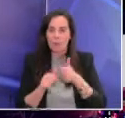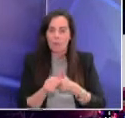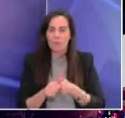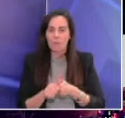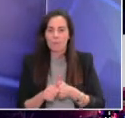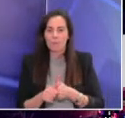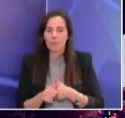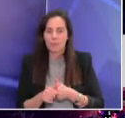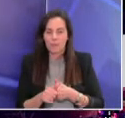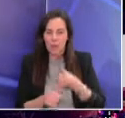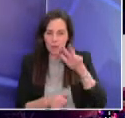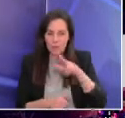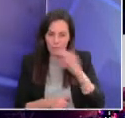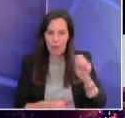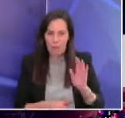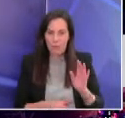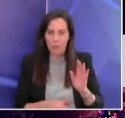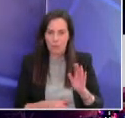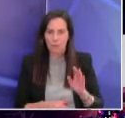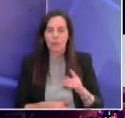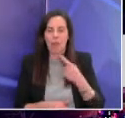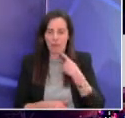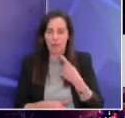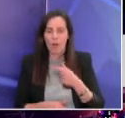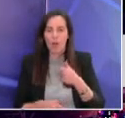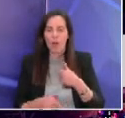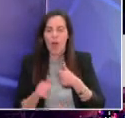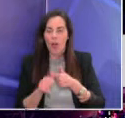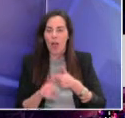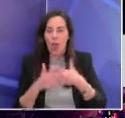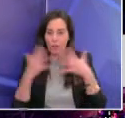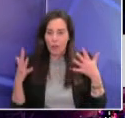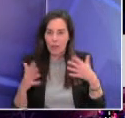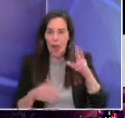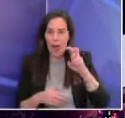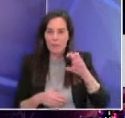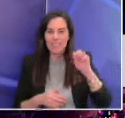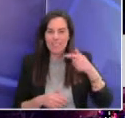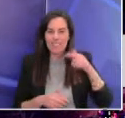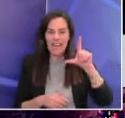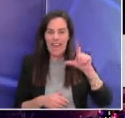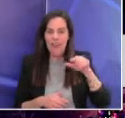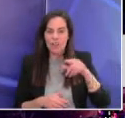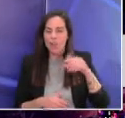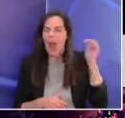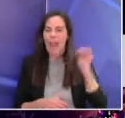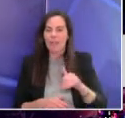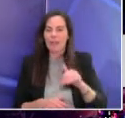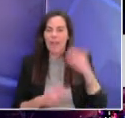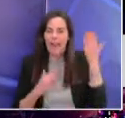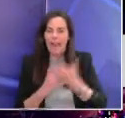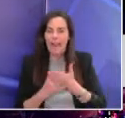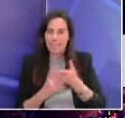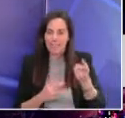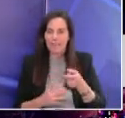חושב שאנשים... אני ב-3,400. ואתה חושב, נגיד, הגדולים, נגיד עמית סגל שיש לו 10,000. לא, זה כבר ברור לי. חצי מהם, זה...